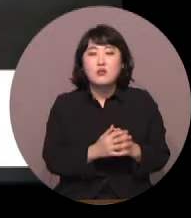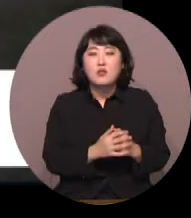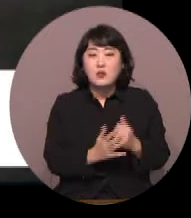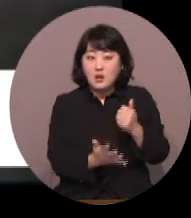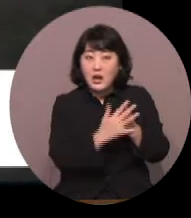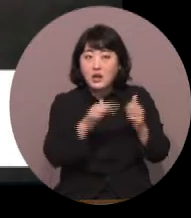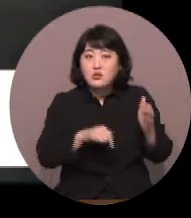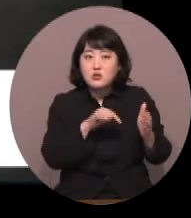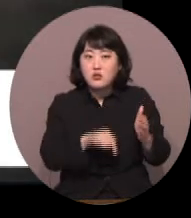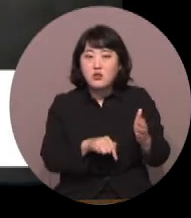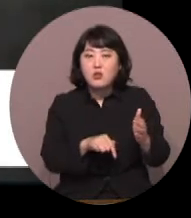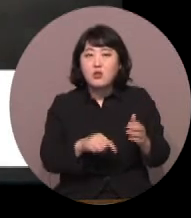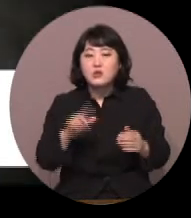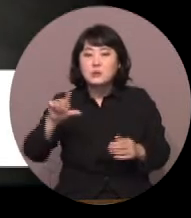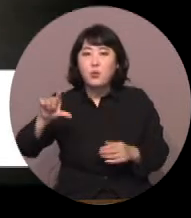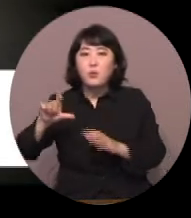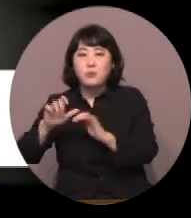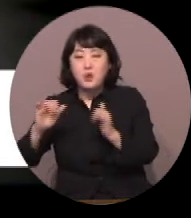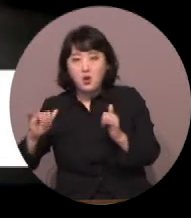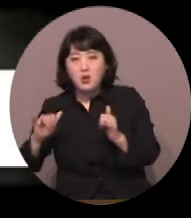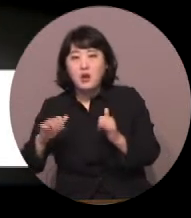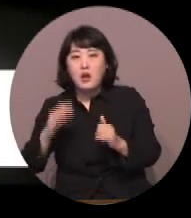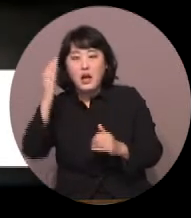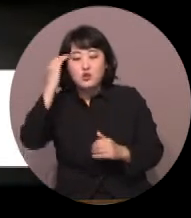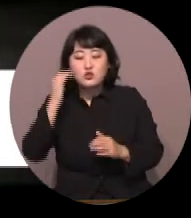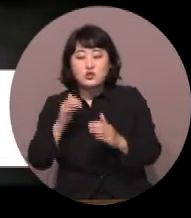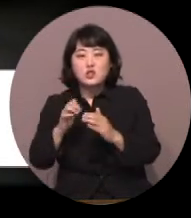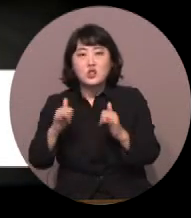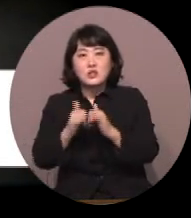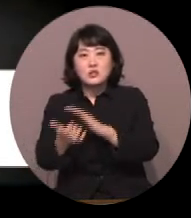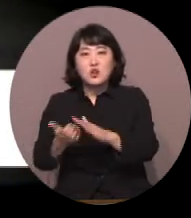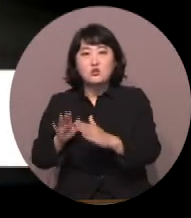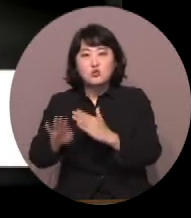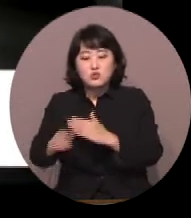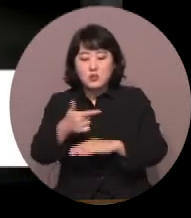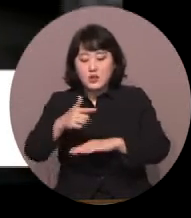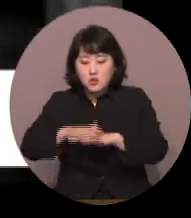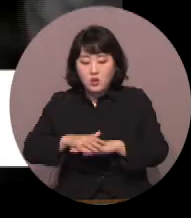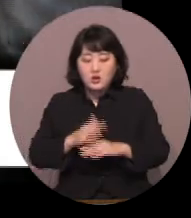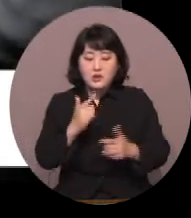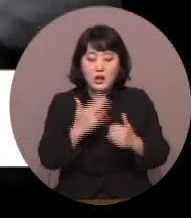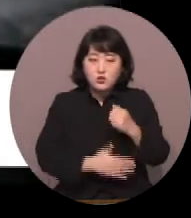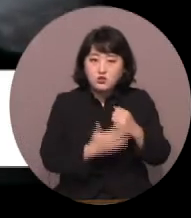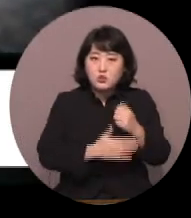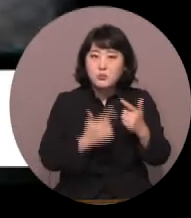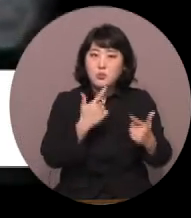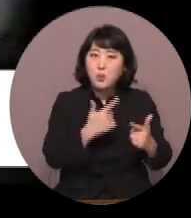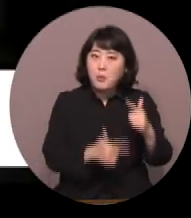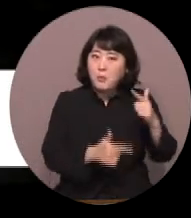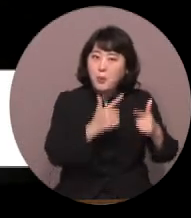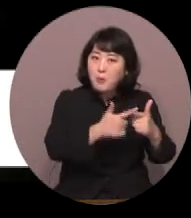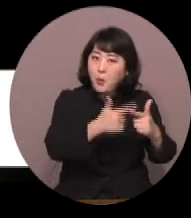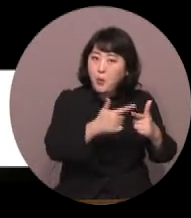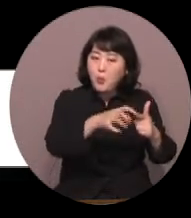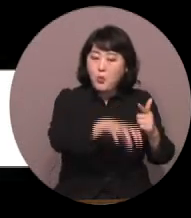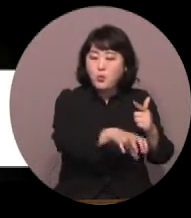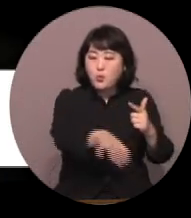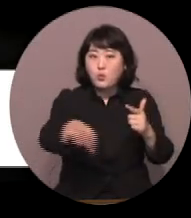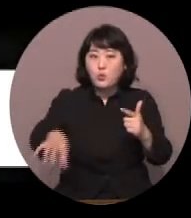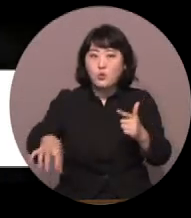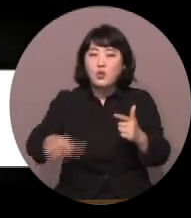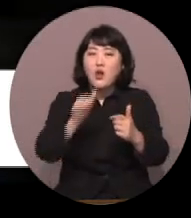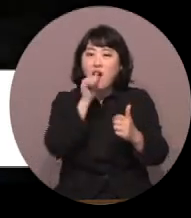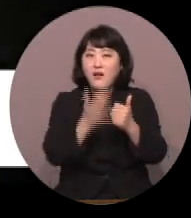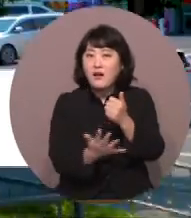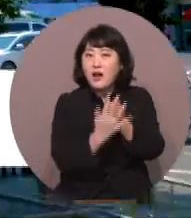진실규명 대상자 15명이 한국전쟁 전 호 가정과 대구 목포 등 전국 각지역의